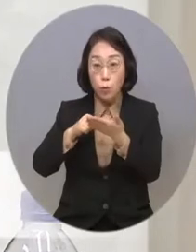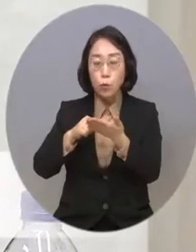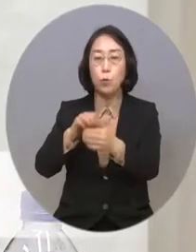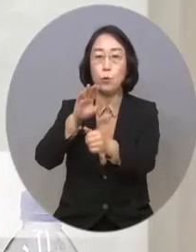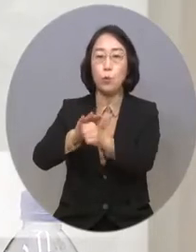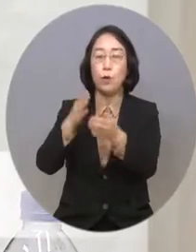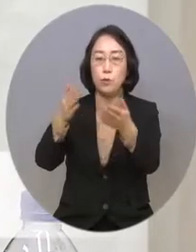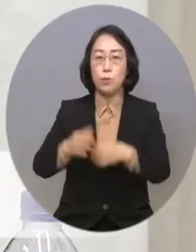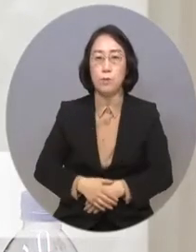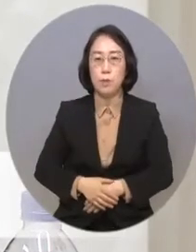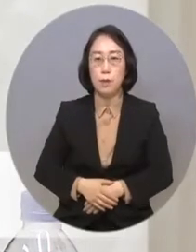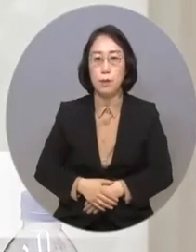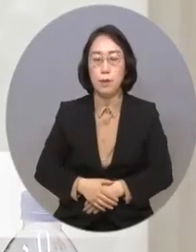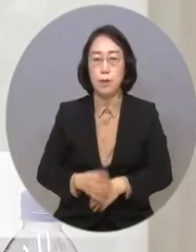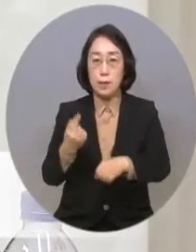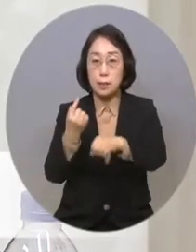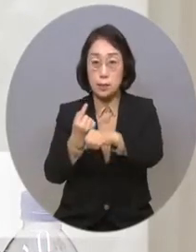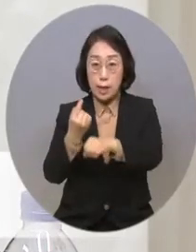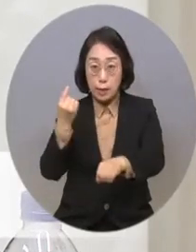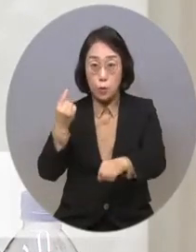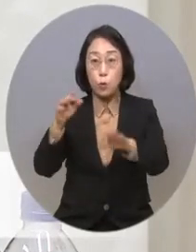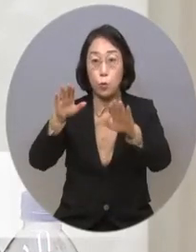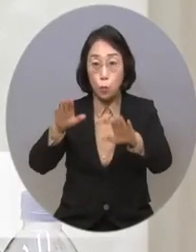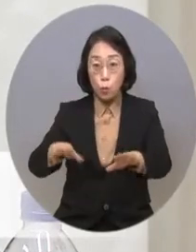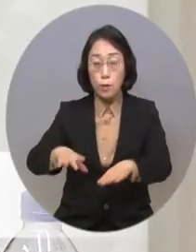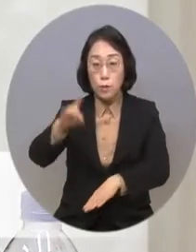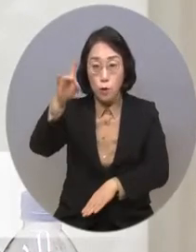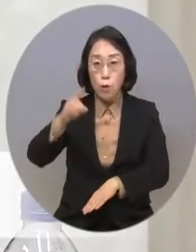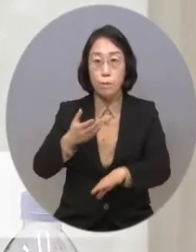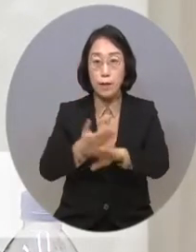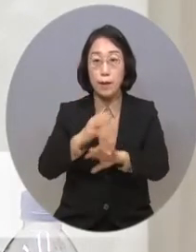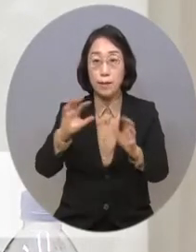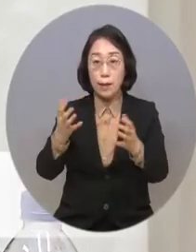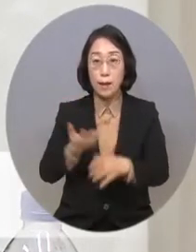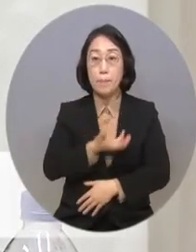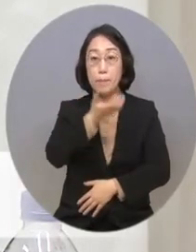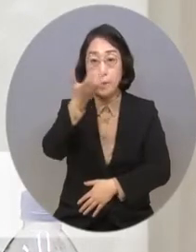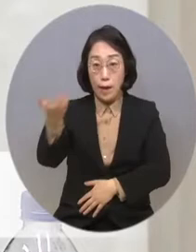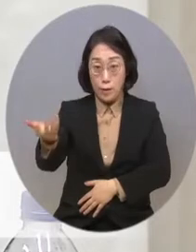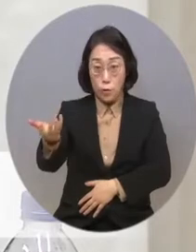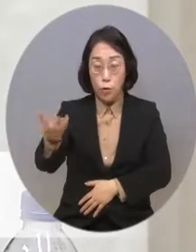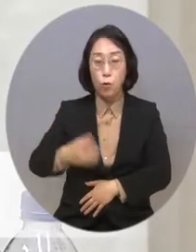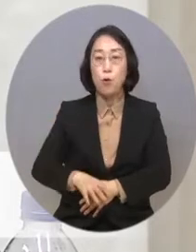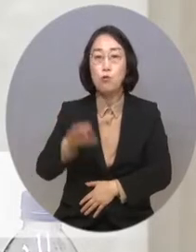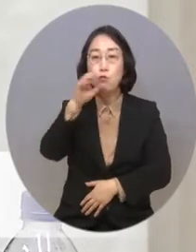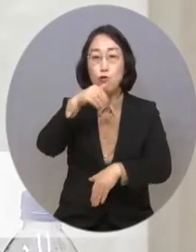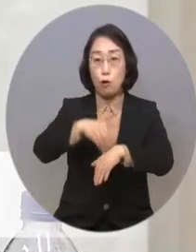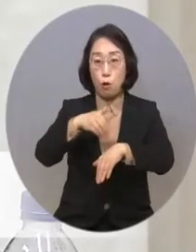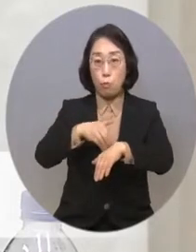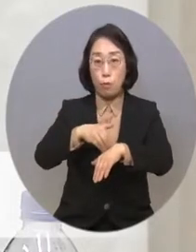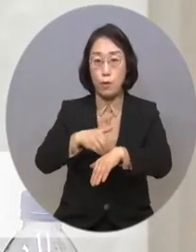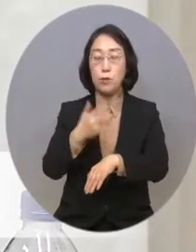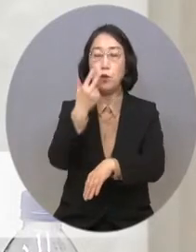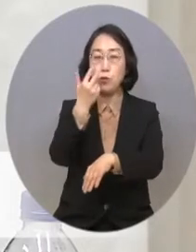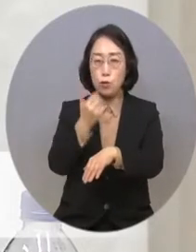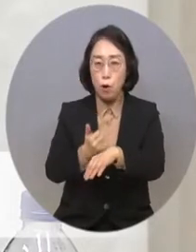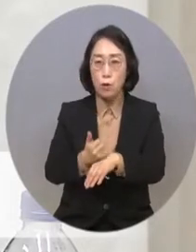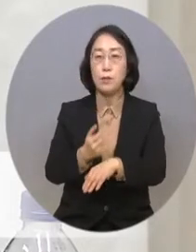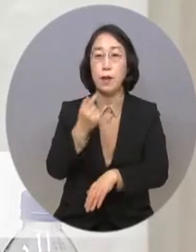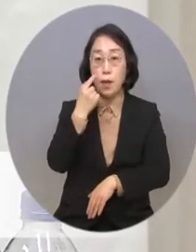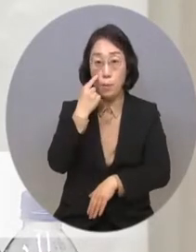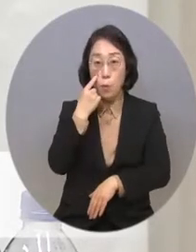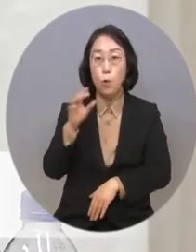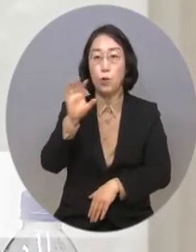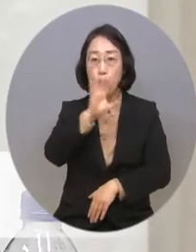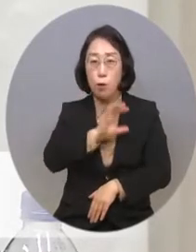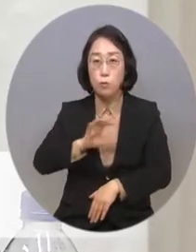초까지 우리 대한민국 선수단들이 해외 전지 훈련을 좀 통해서 좀 그 적응을 계속